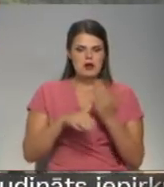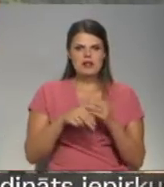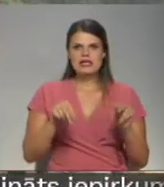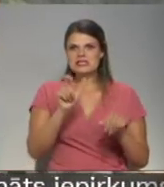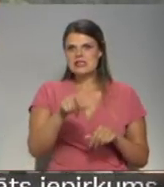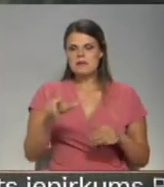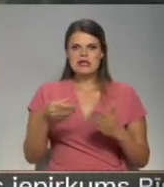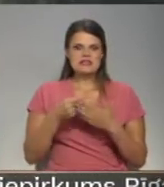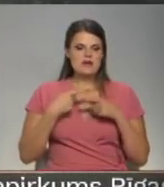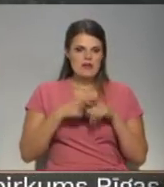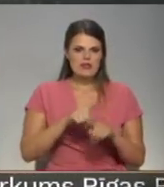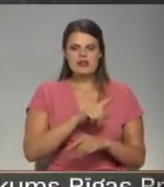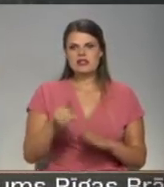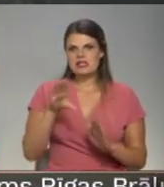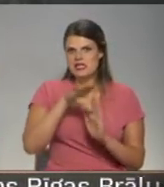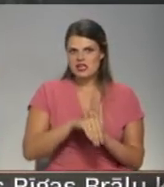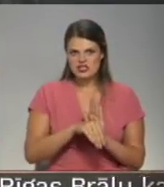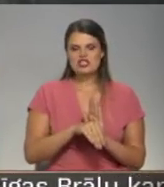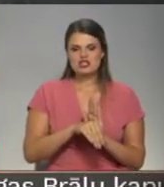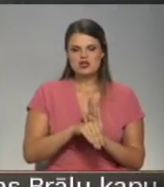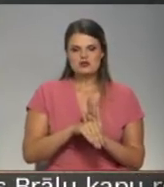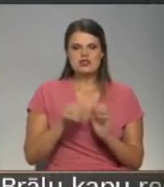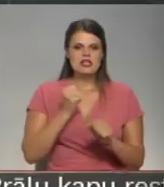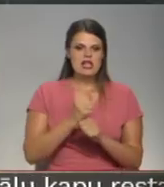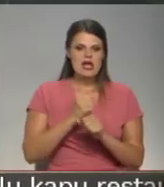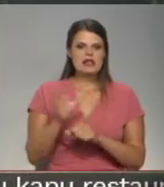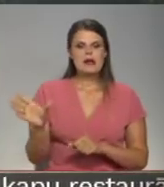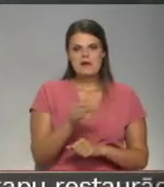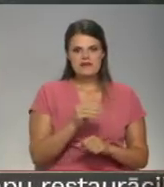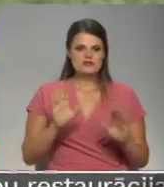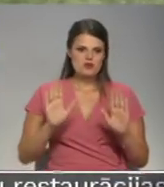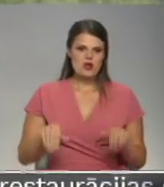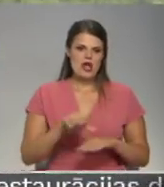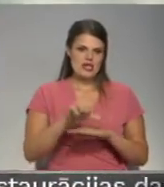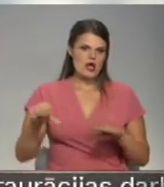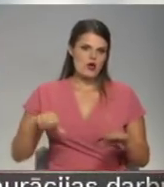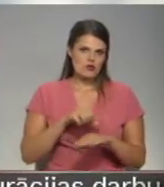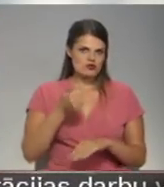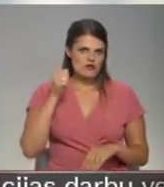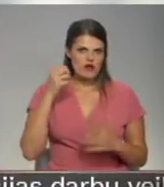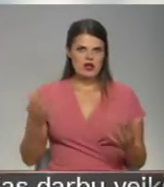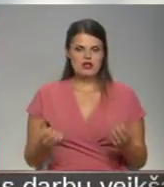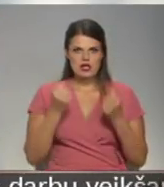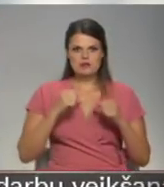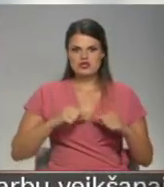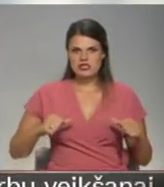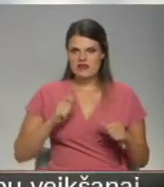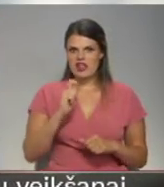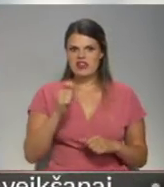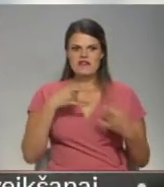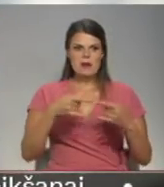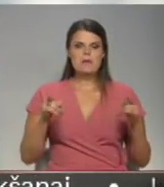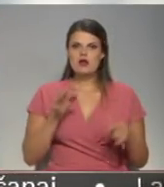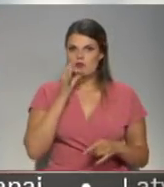zemnieki ar savām tehnikas vienībām ir iesaistījušies. Tā kā daram visu, lai ierobežotu. Vakar glābšanas dienas intervijā